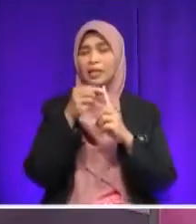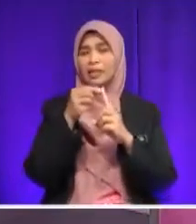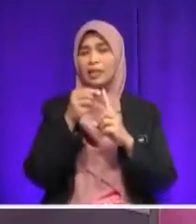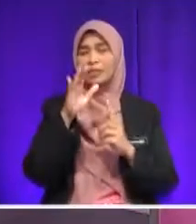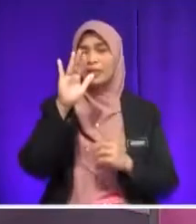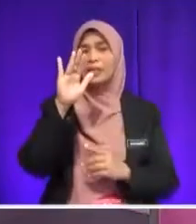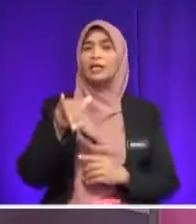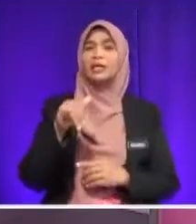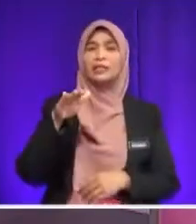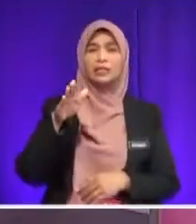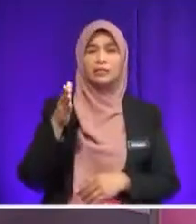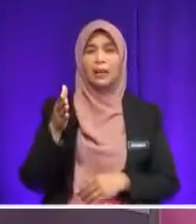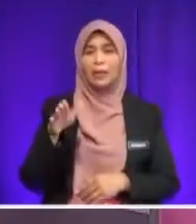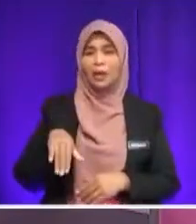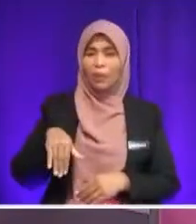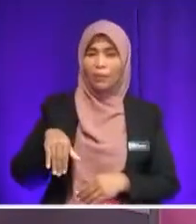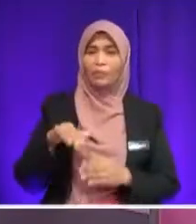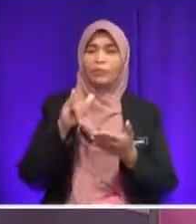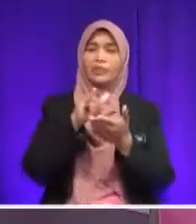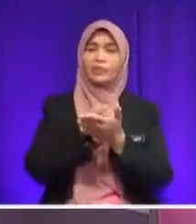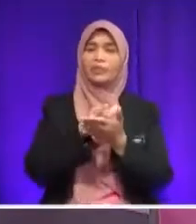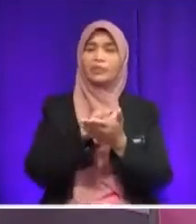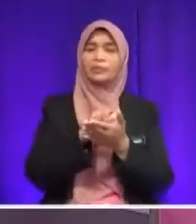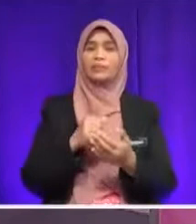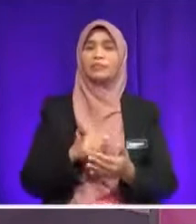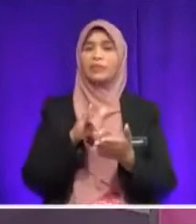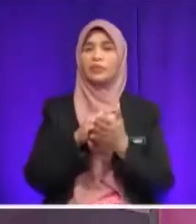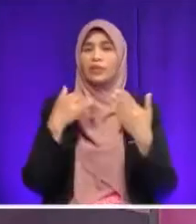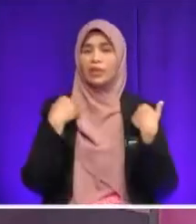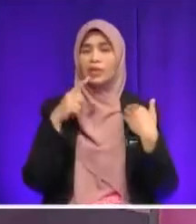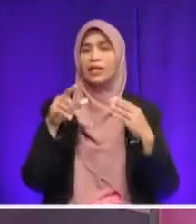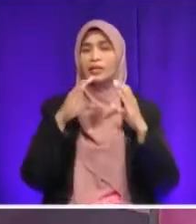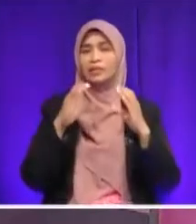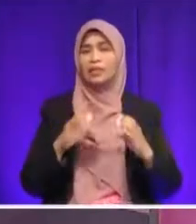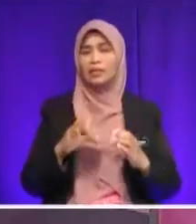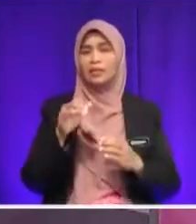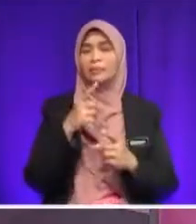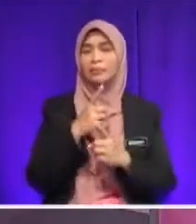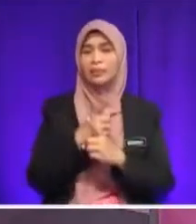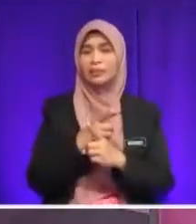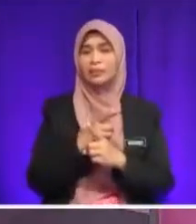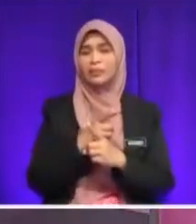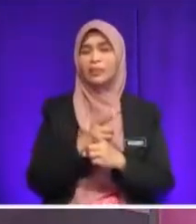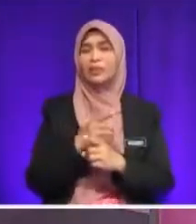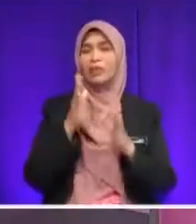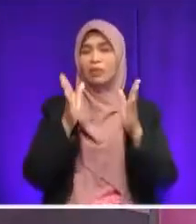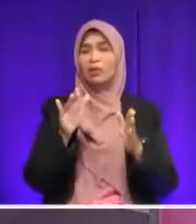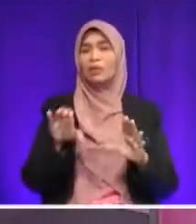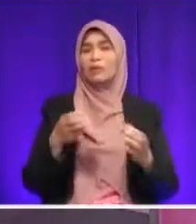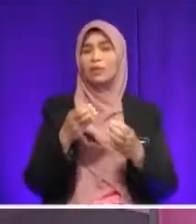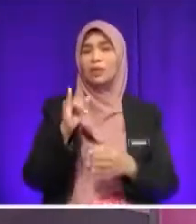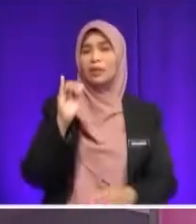kita baca tadi itu cara dia tapi orang yang bumbu tidak hobi nih